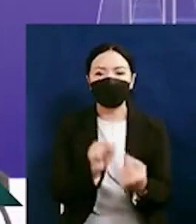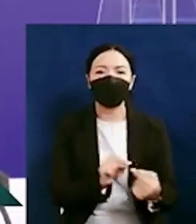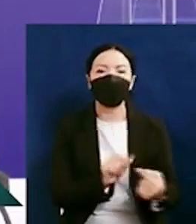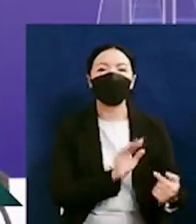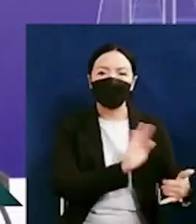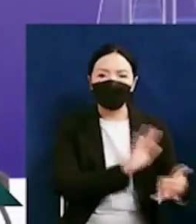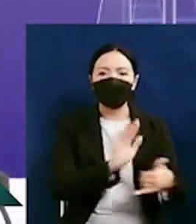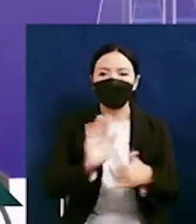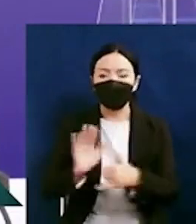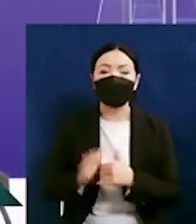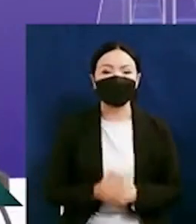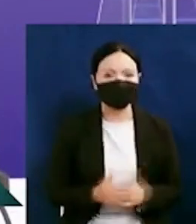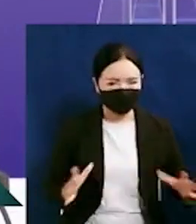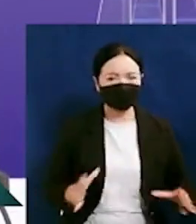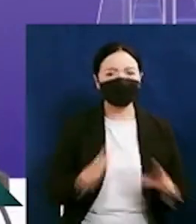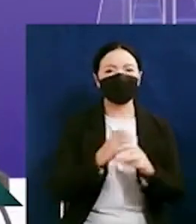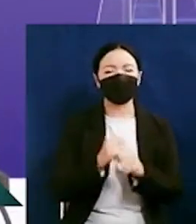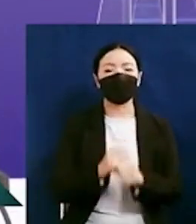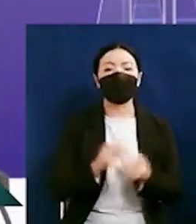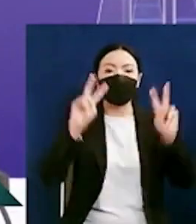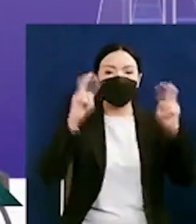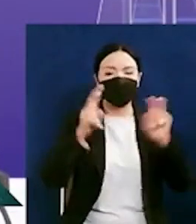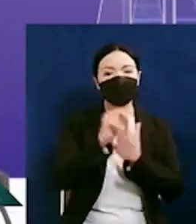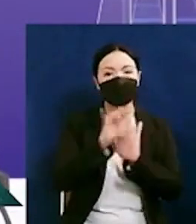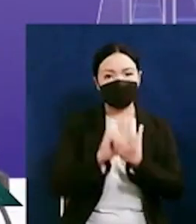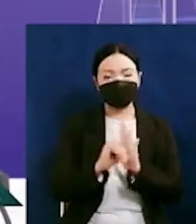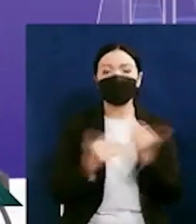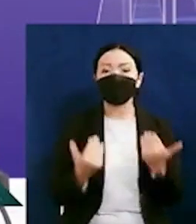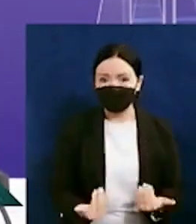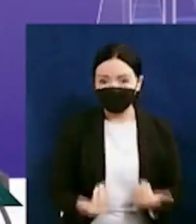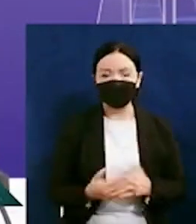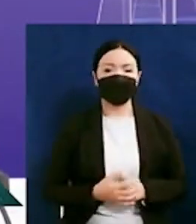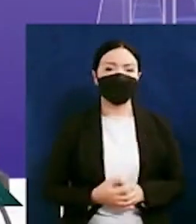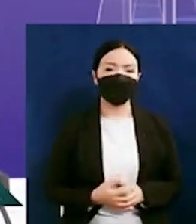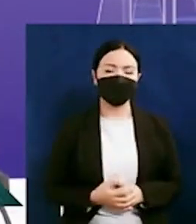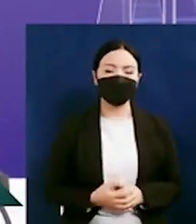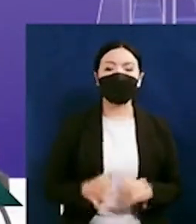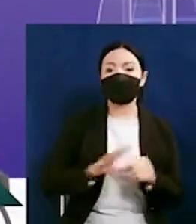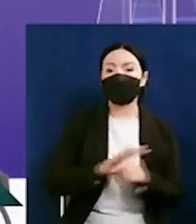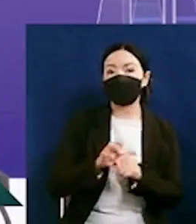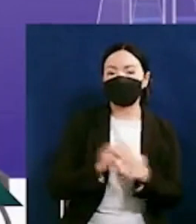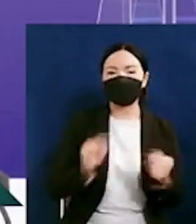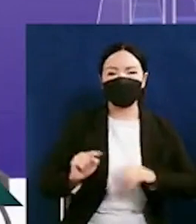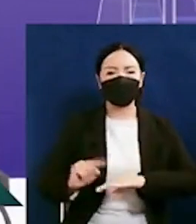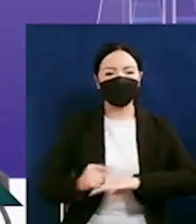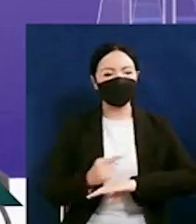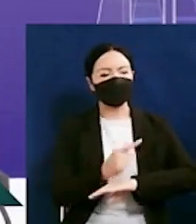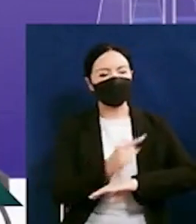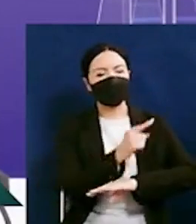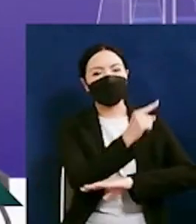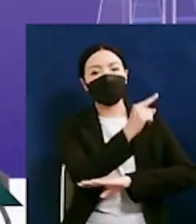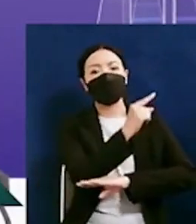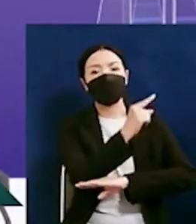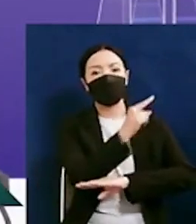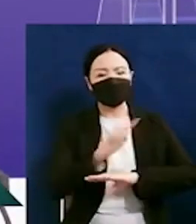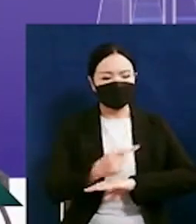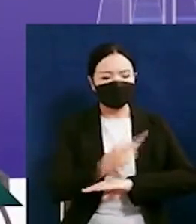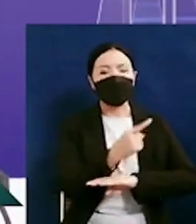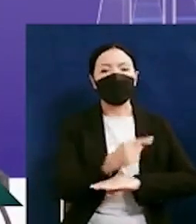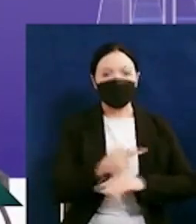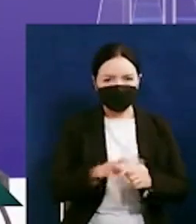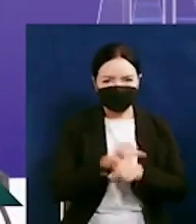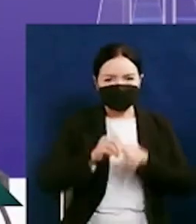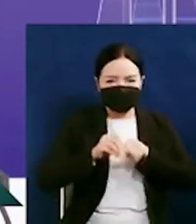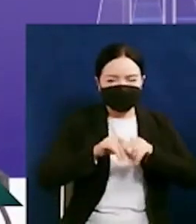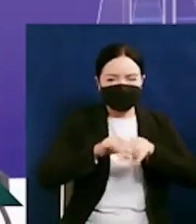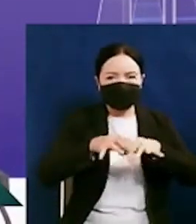ในขณะผู้ป่วยปอดอักเสบและใส่ท่อช่วยหายใจยังอยู่ในระดับที่คาดการณ์ขณะไว้นะครับแล้วถ้าก็